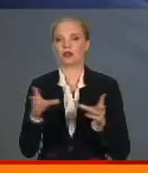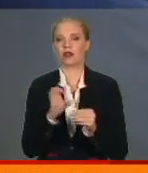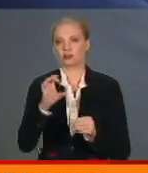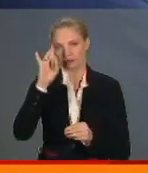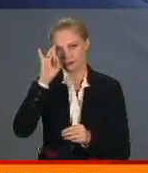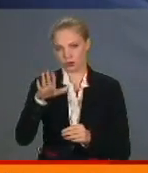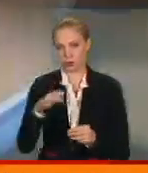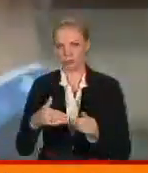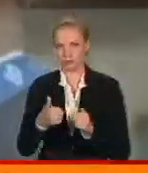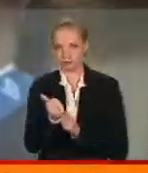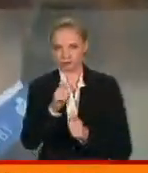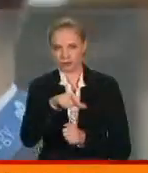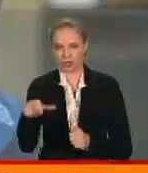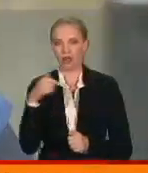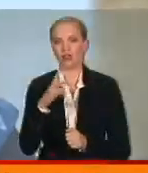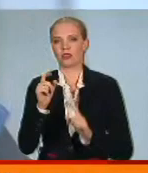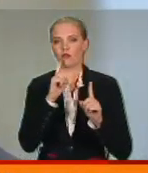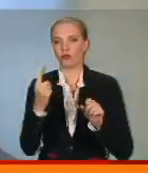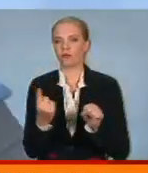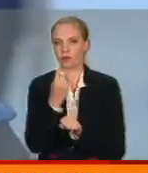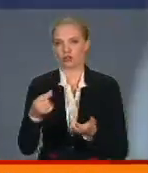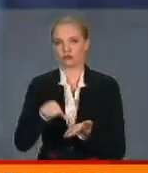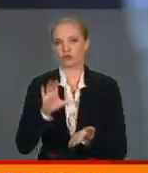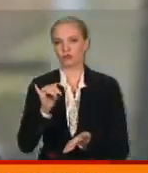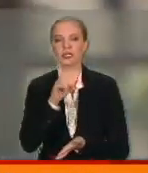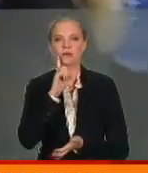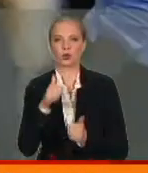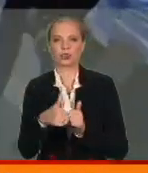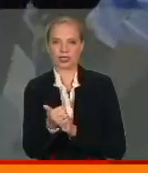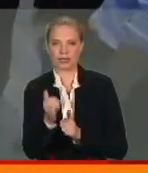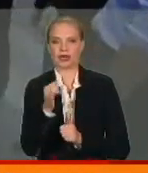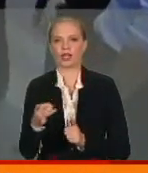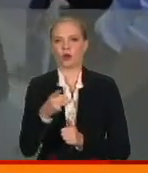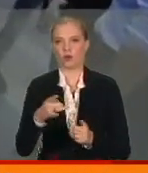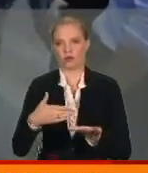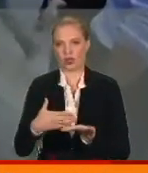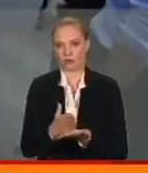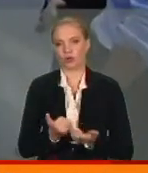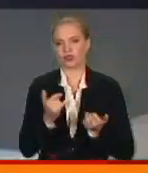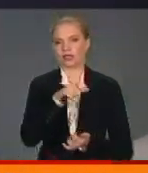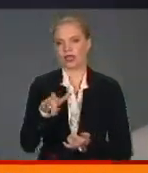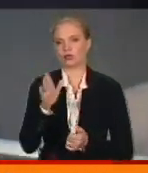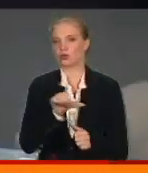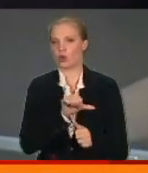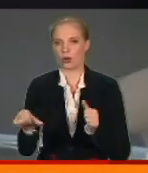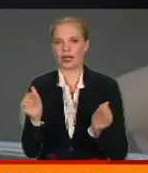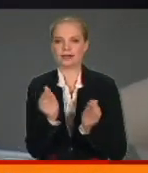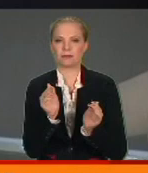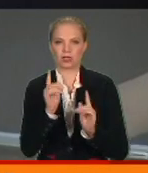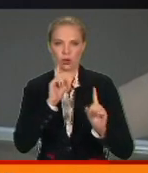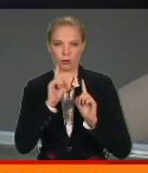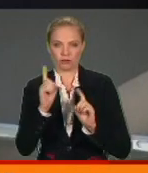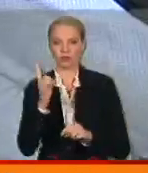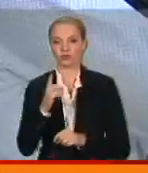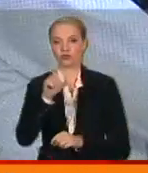відомими державними діячами в цьогорічному форумі вперше візьмуть участь і молоді лідери та регіональні політики для них відбудеться окрема міні-конференція